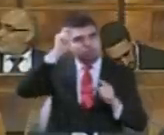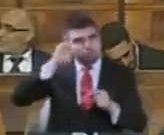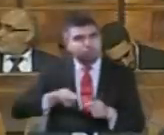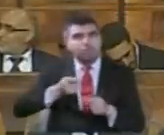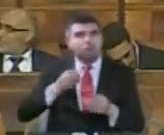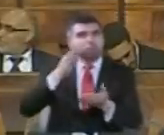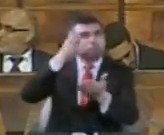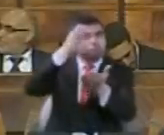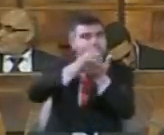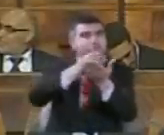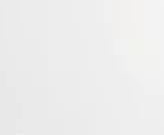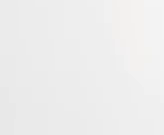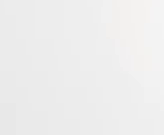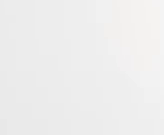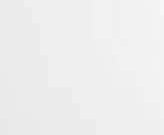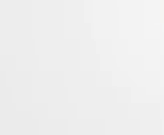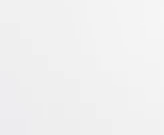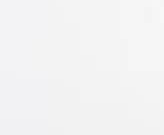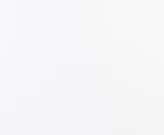الخط مشيت فيه والله